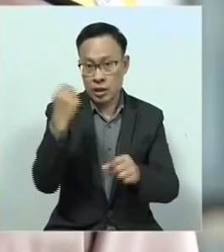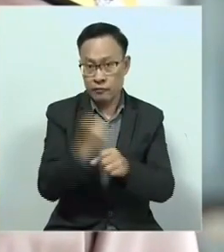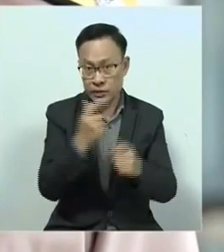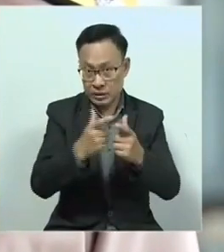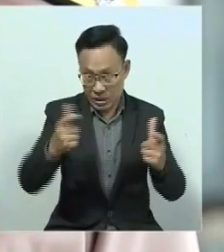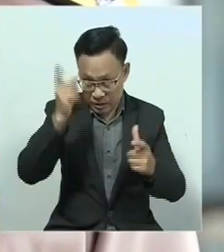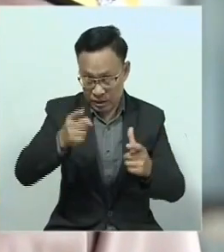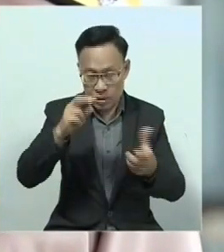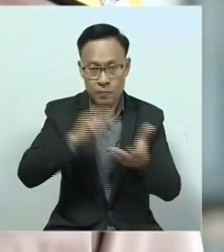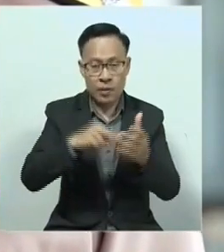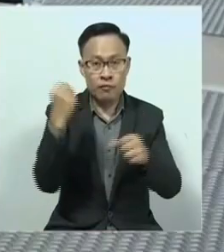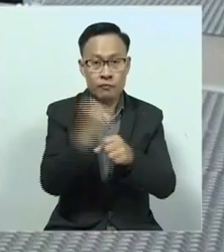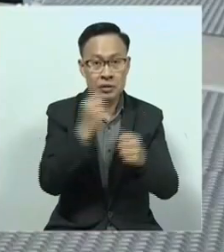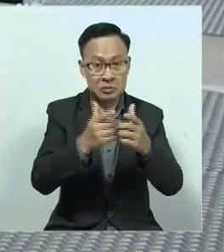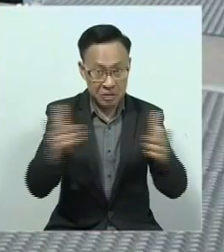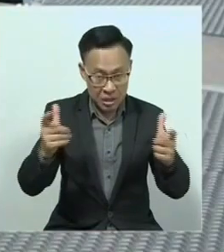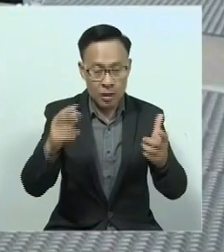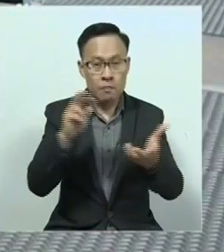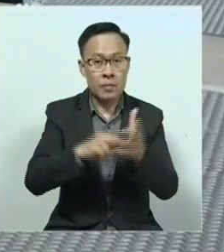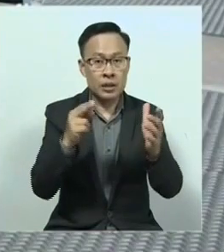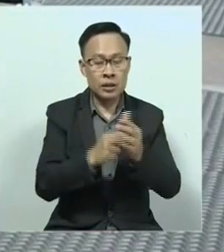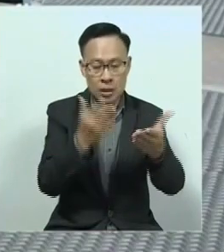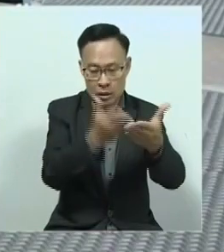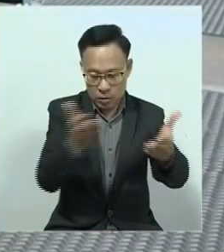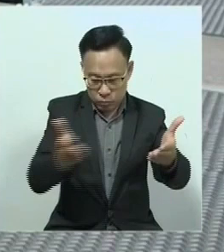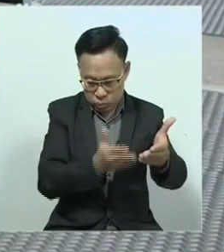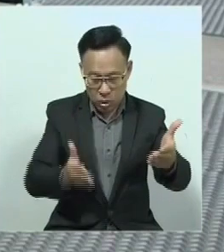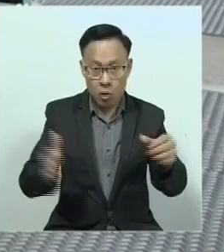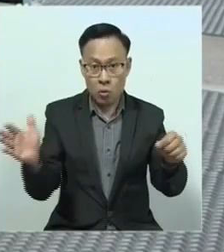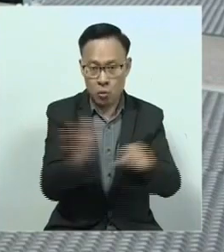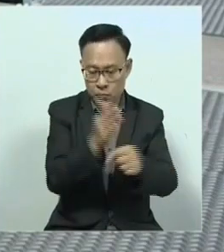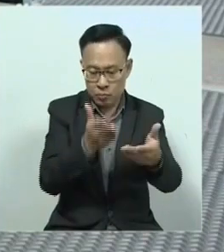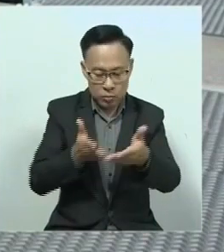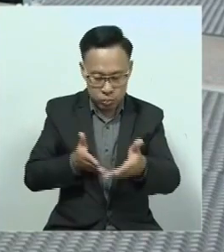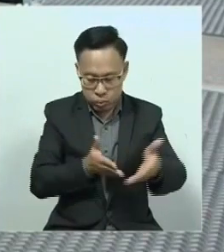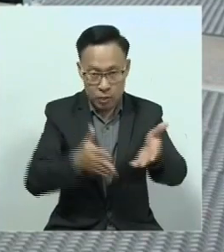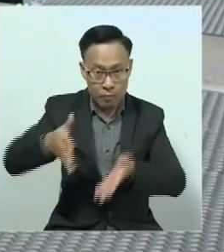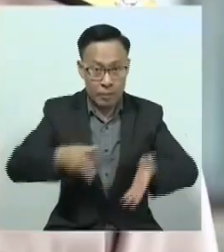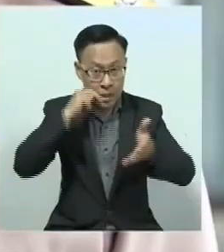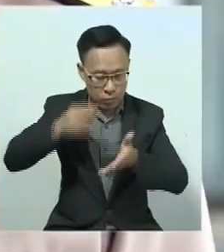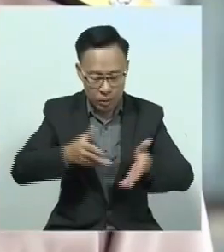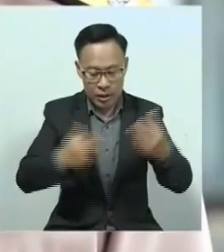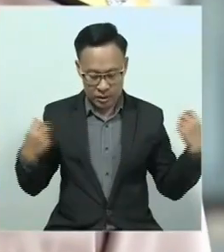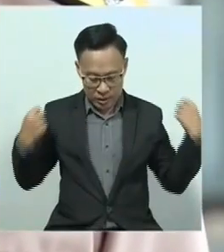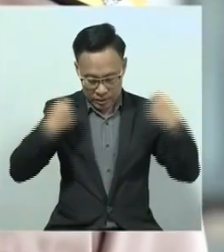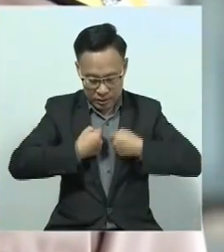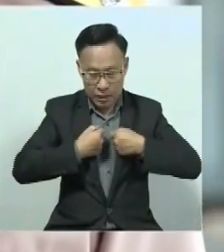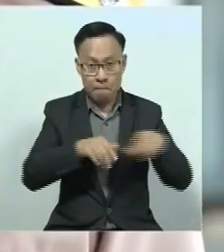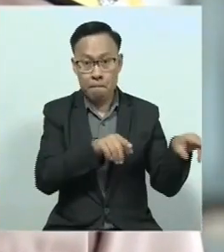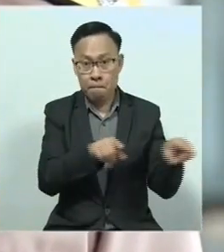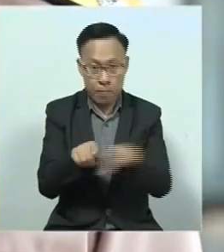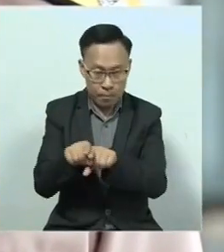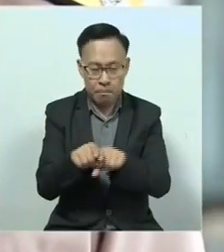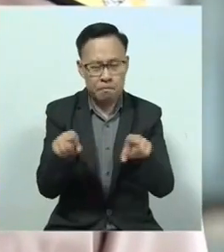มั้ยคะ มันจริงก็เหมือนจริงเลยครับเหม ือ นจริ ง การแต่งกายตอนนี้ก็พร้อมแล้วมั้ยคะจัดทําใหม่หมดหรือว่ายังไงครับ ก็ทางสํานักพระราชวังนะครับซึ่